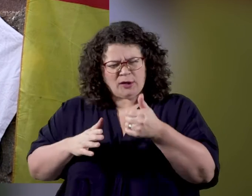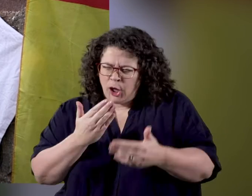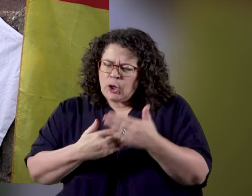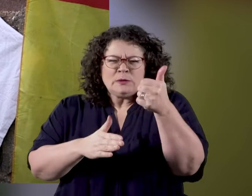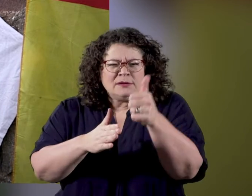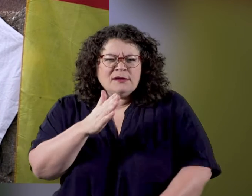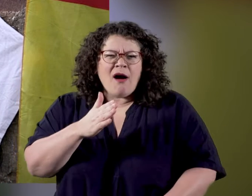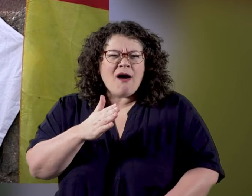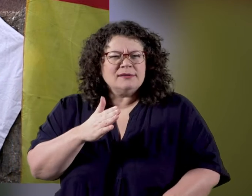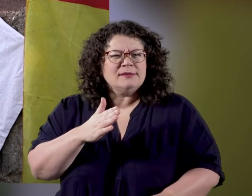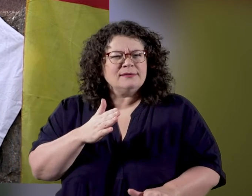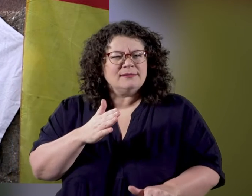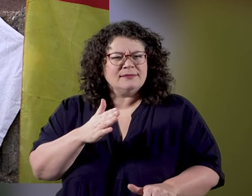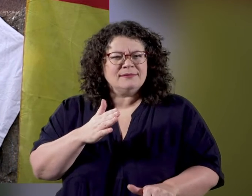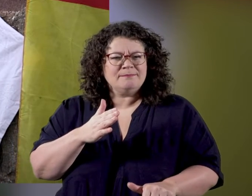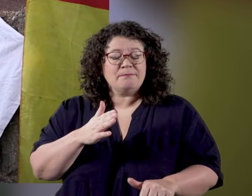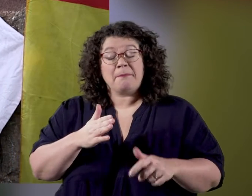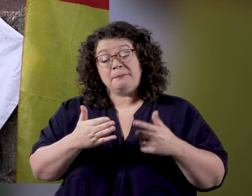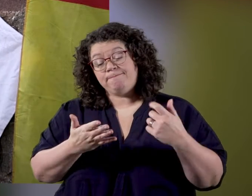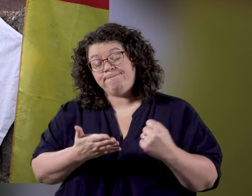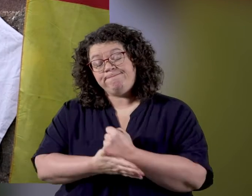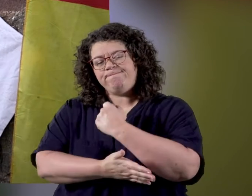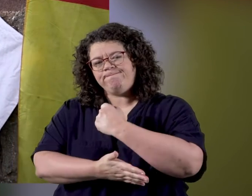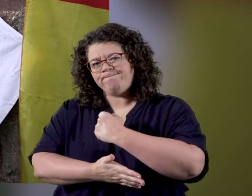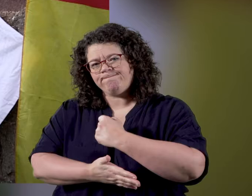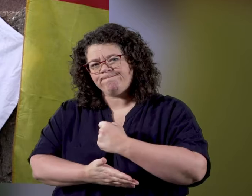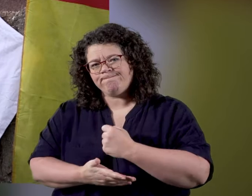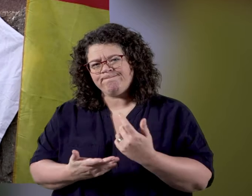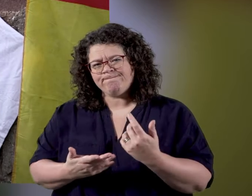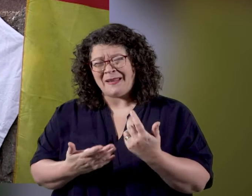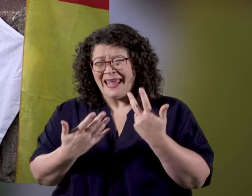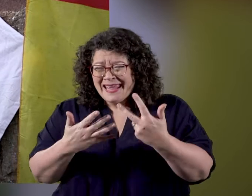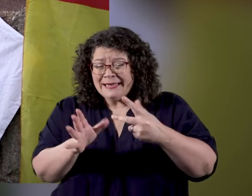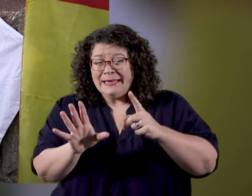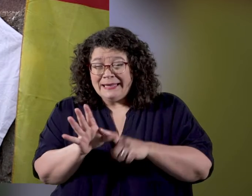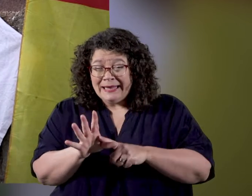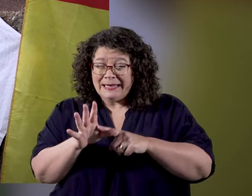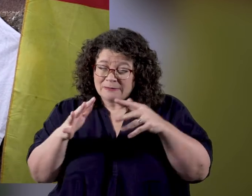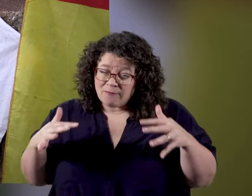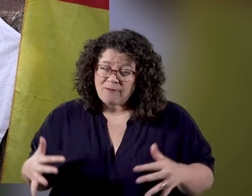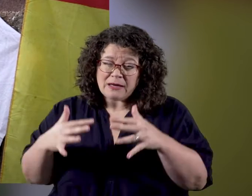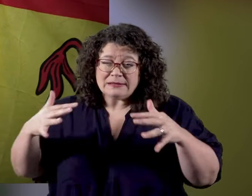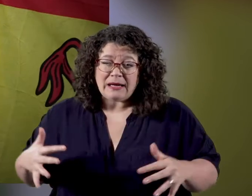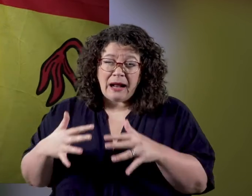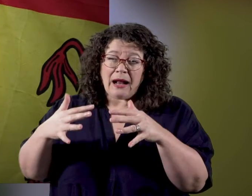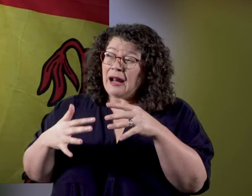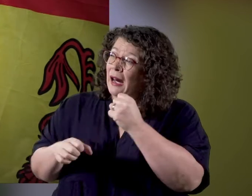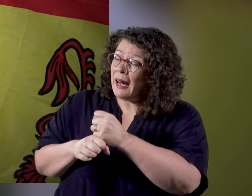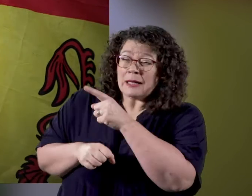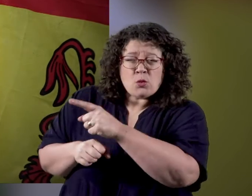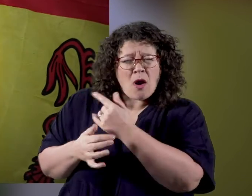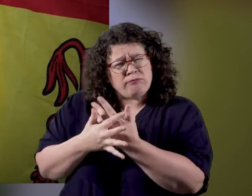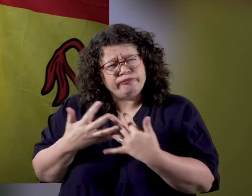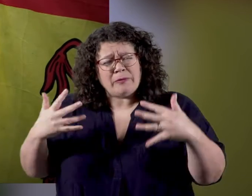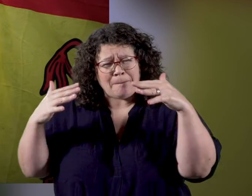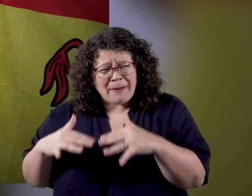un o farchogion yr arweinydd gorau welodd ein gwlad erioed. Ia, Owain Glyndŵr.